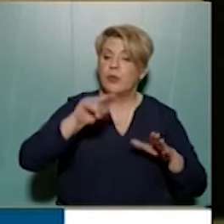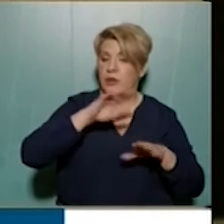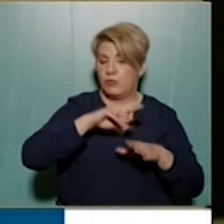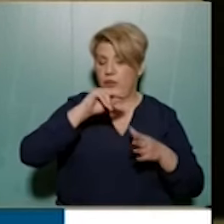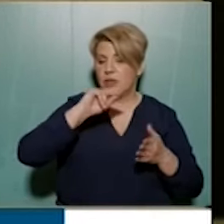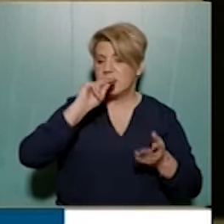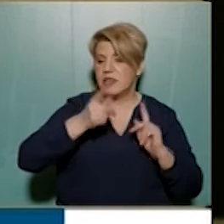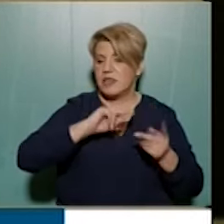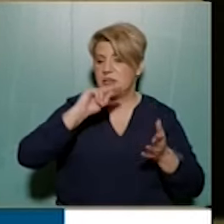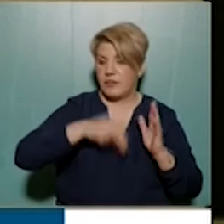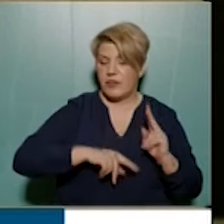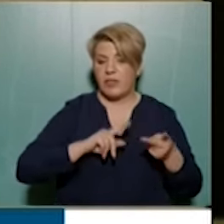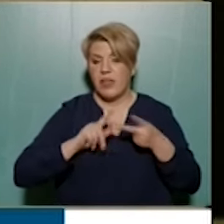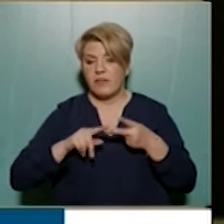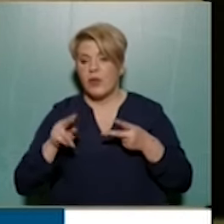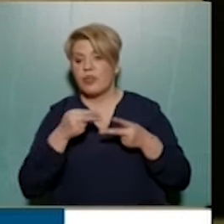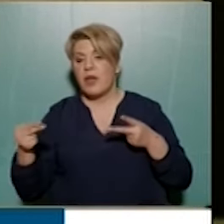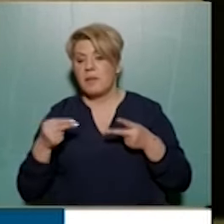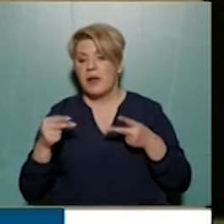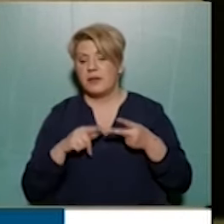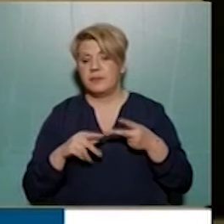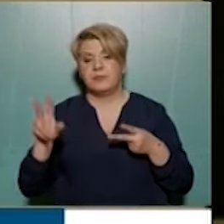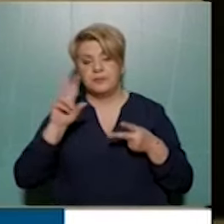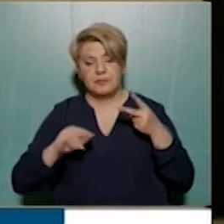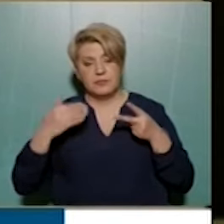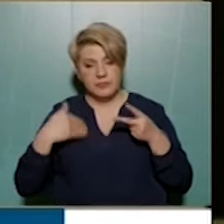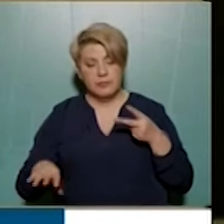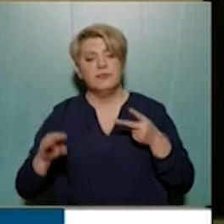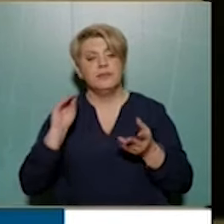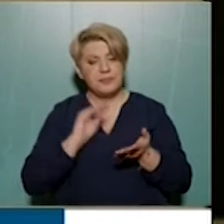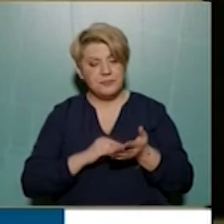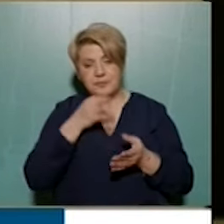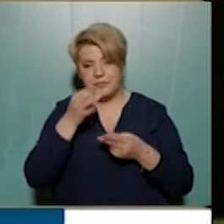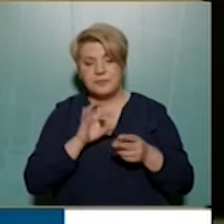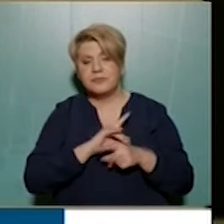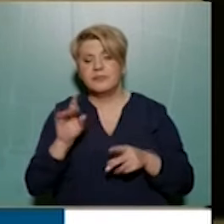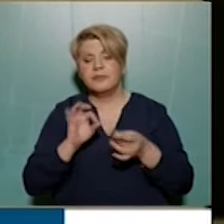τους. Και ένα δεύτερο θέμα, τα έχουμε συζητήσει, νομίζω δεν χρειάζονται παραπάνω